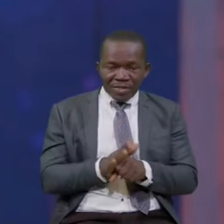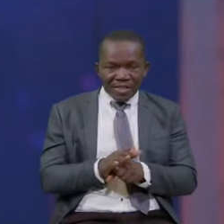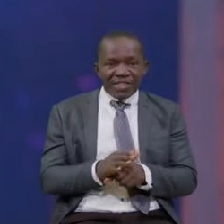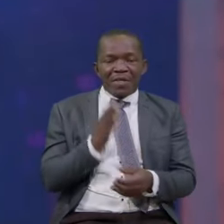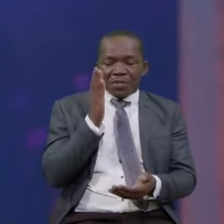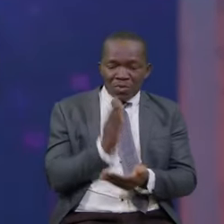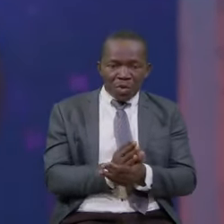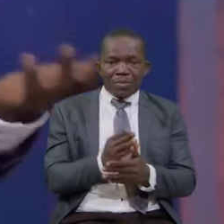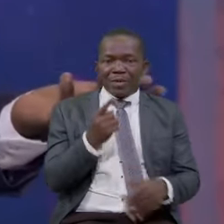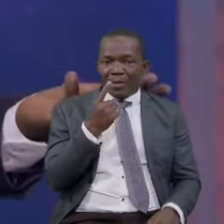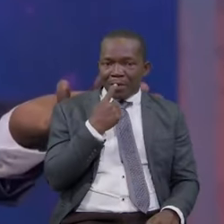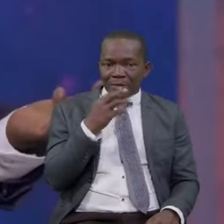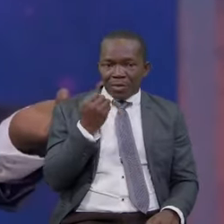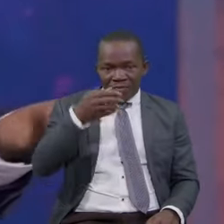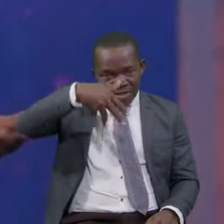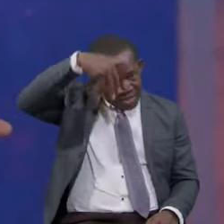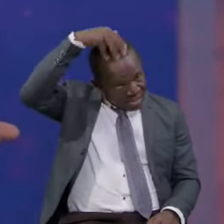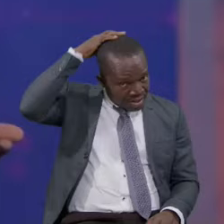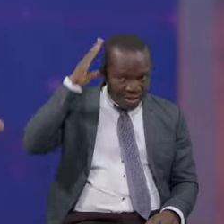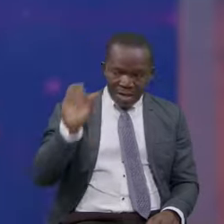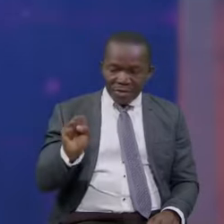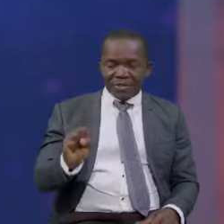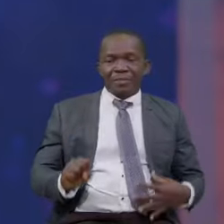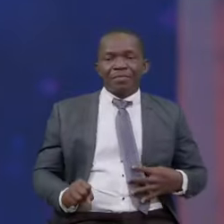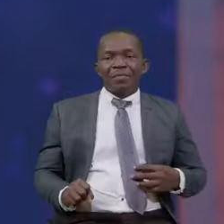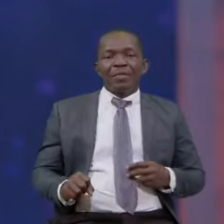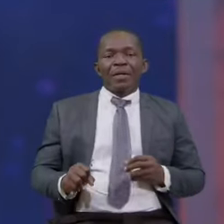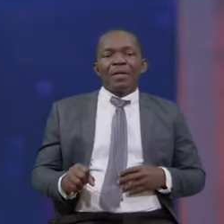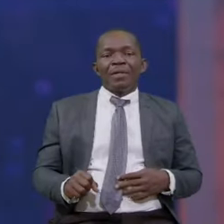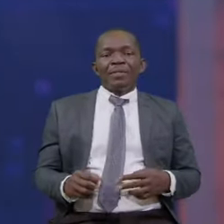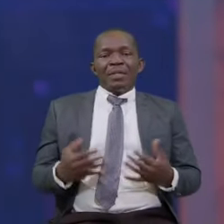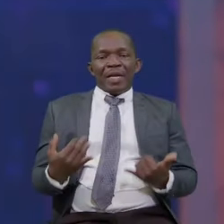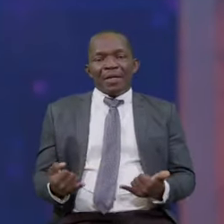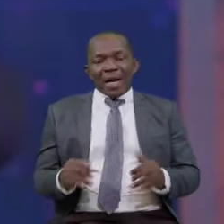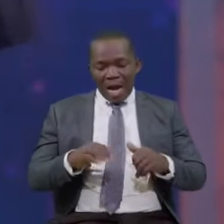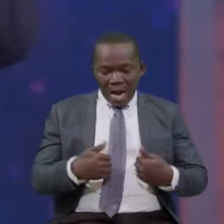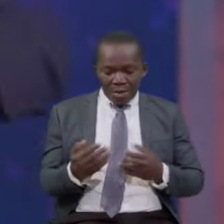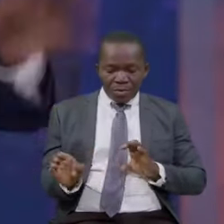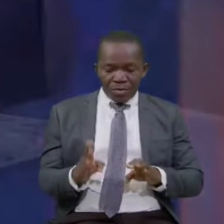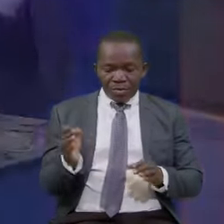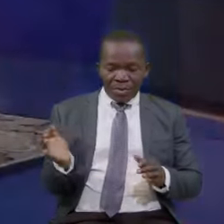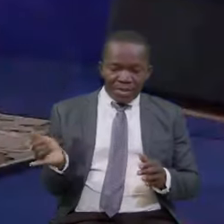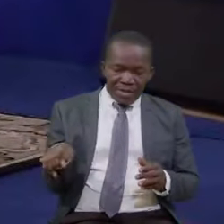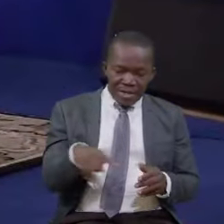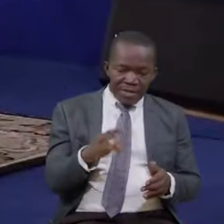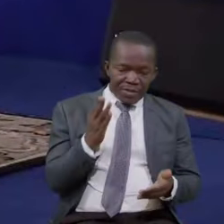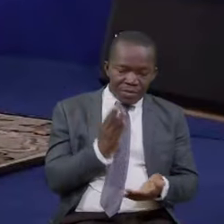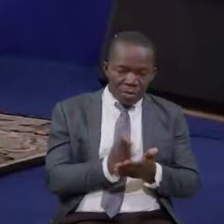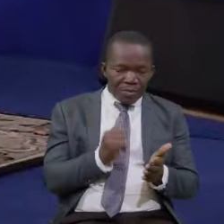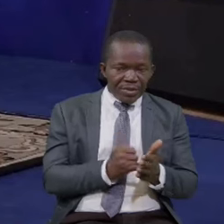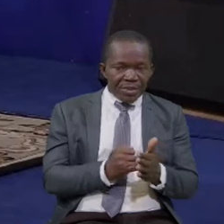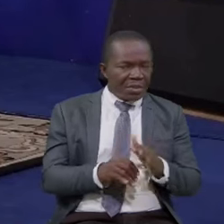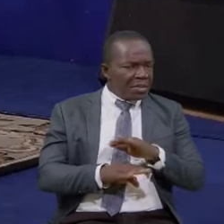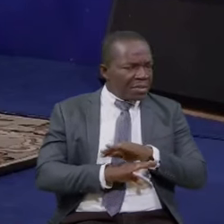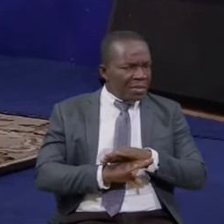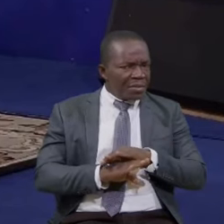lions comment est-ce qu'ils ont fermé la gueule des lions ils n'ont pas crié ils n'ont pas invoqué le ciel